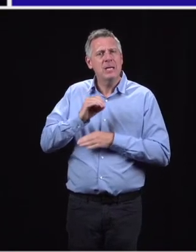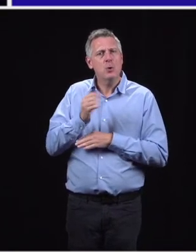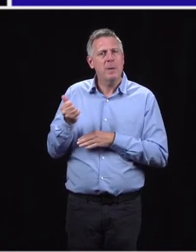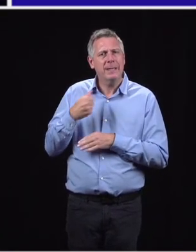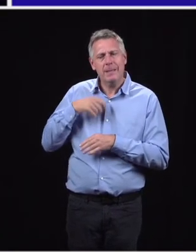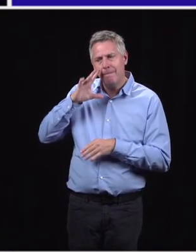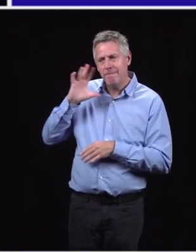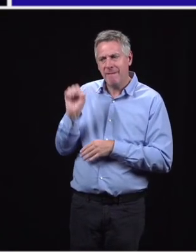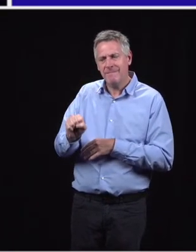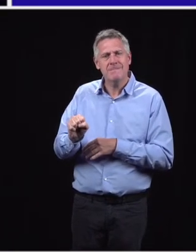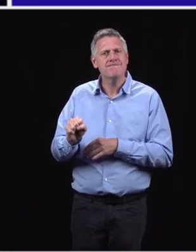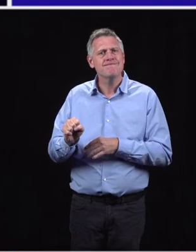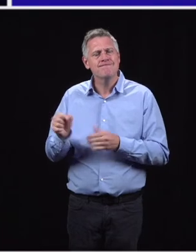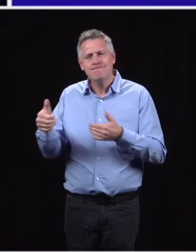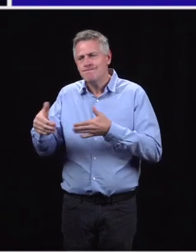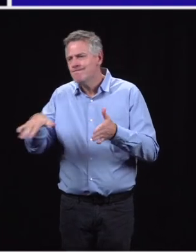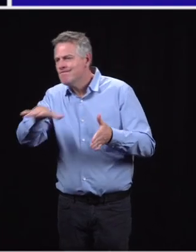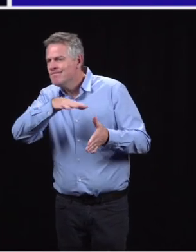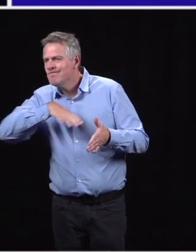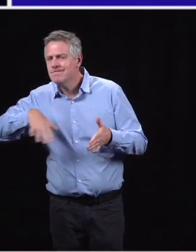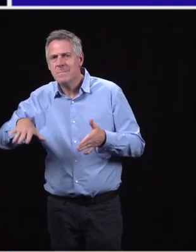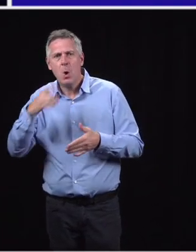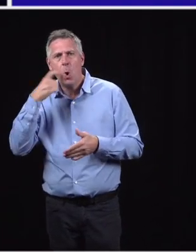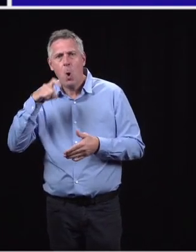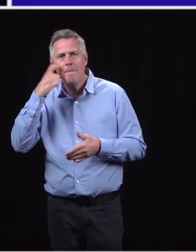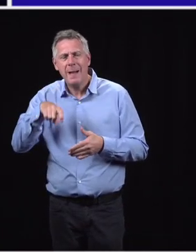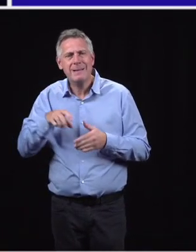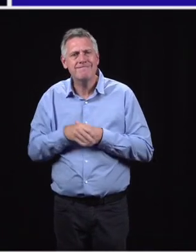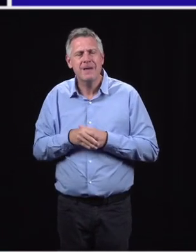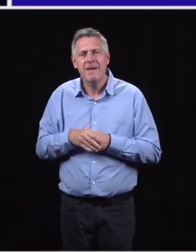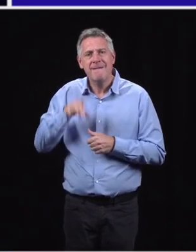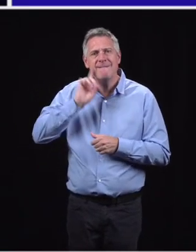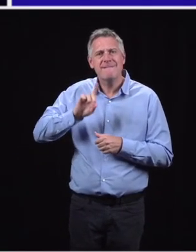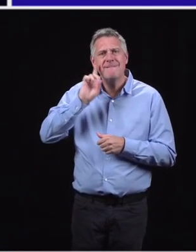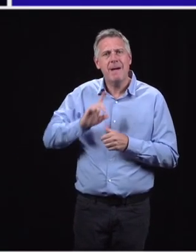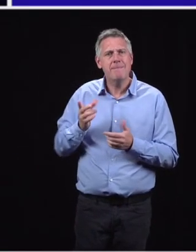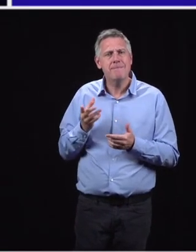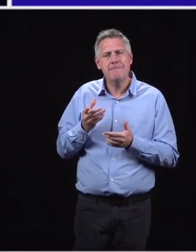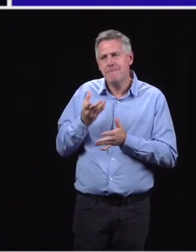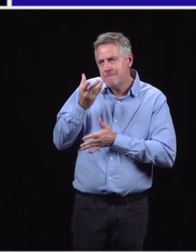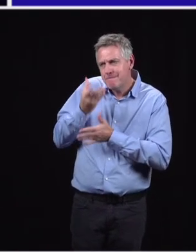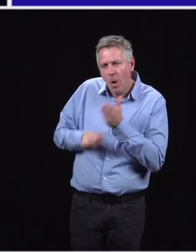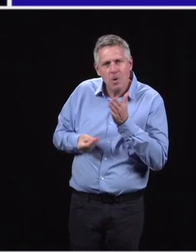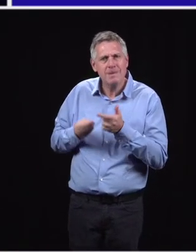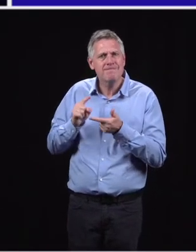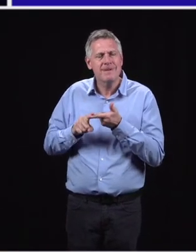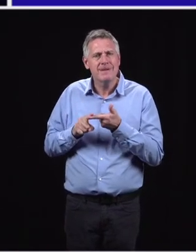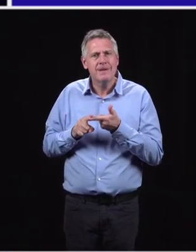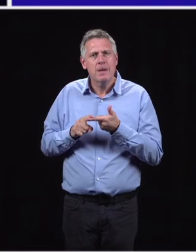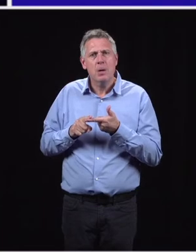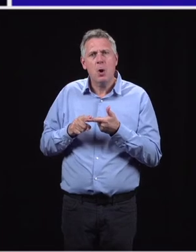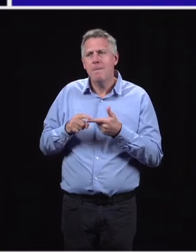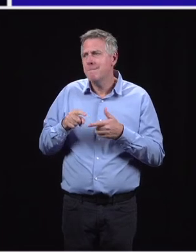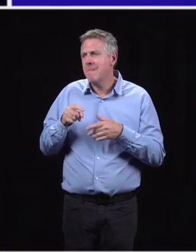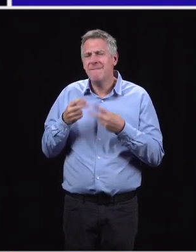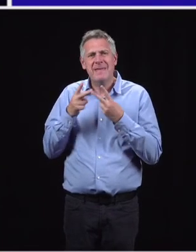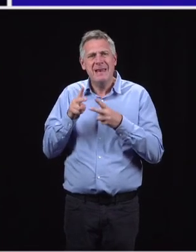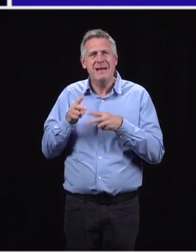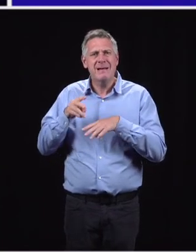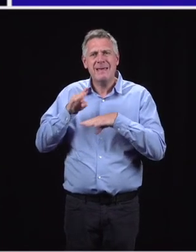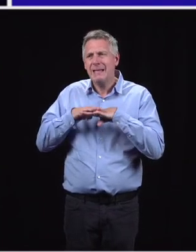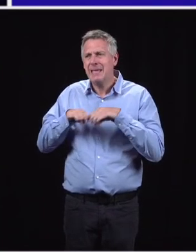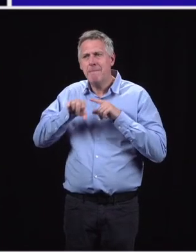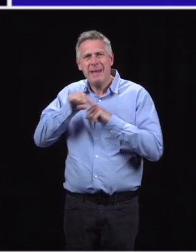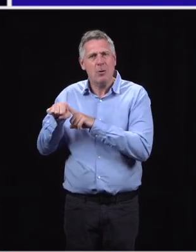on a remarqué qu'il y avait qui avait pas des populations comme les femmes les personnes sortant des quartiers prioritaires de la ville et également